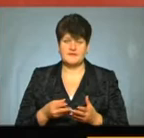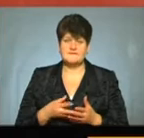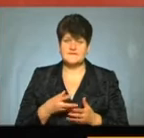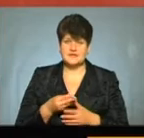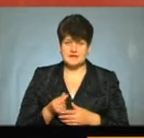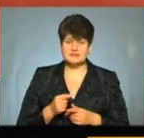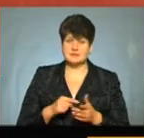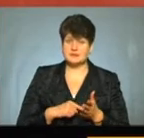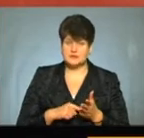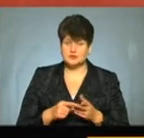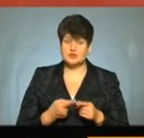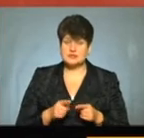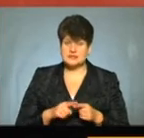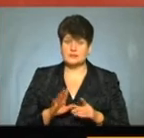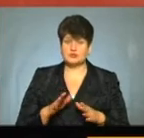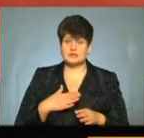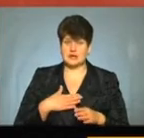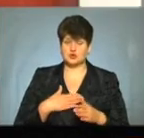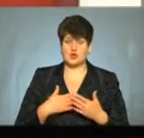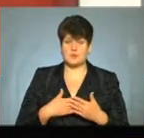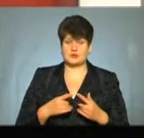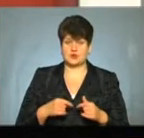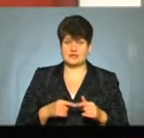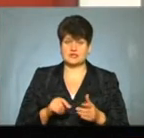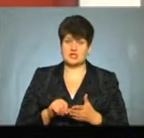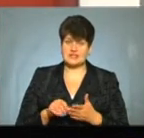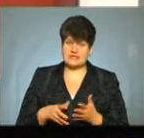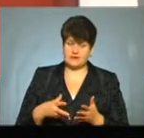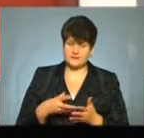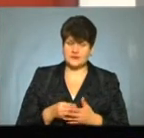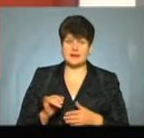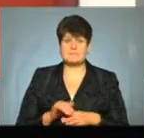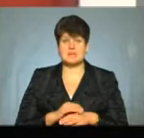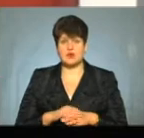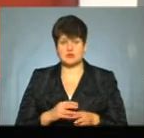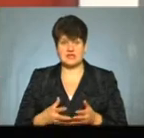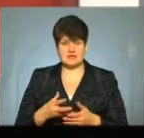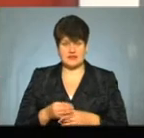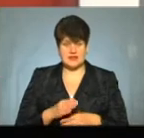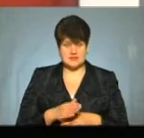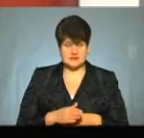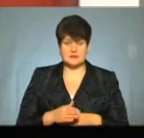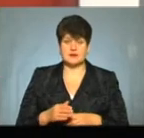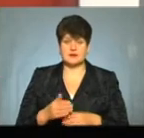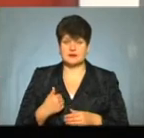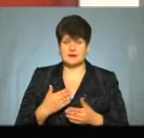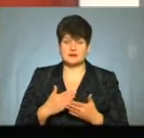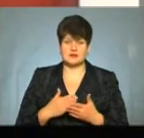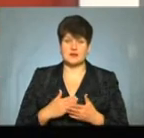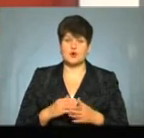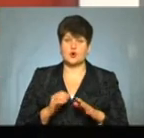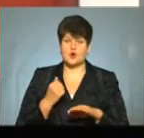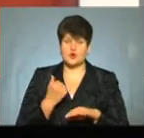зазначили, що це буде саме з нашої громадської організації. Членські внески і благодійні внески. Так, я ще є голова благодійного фонду,